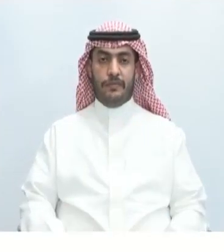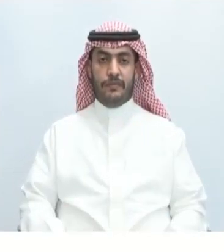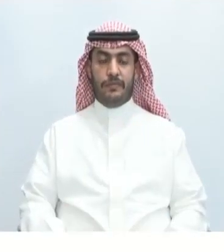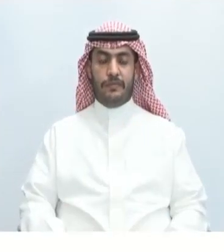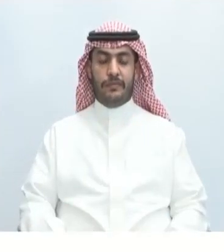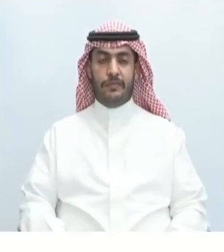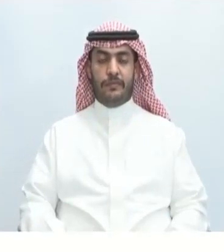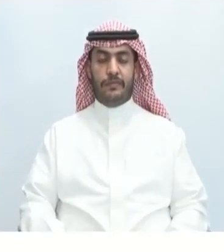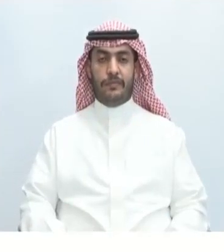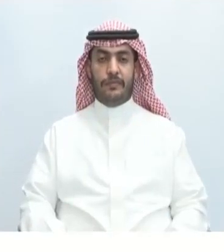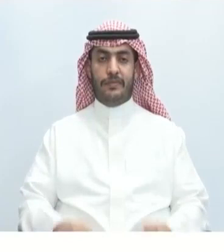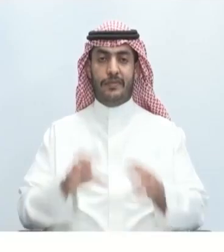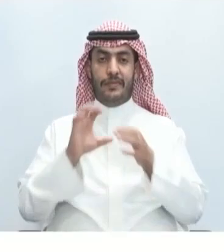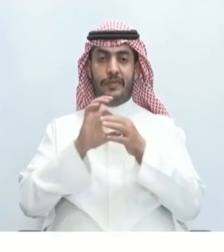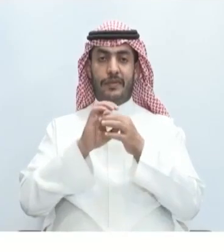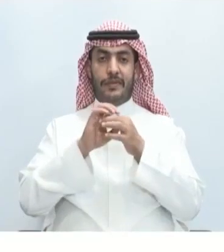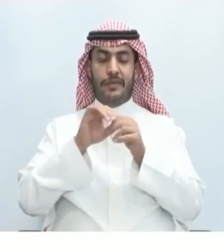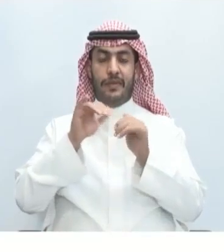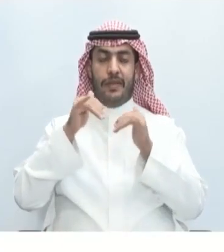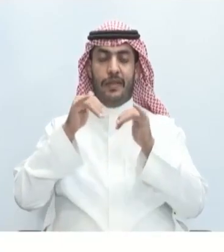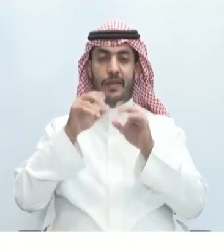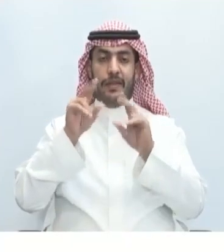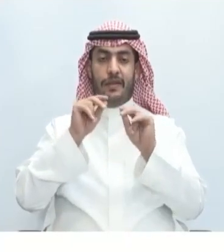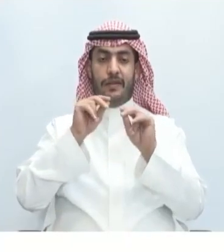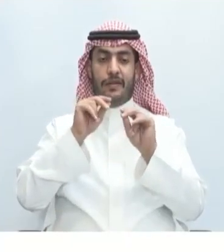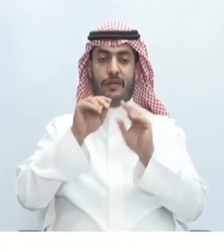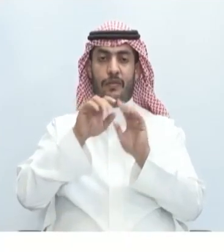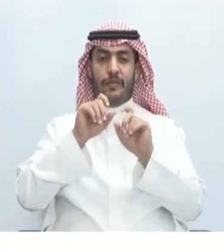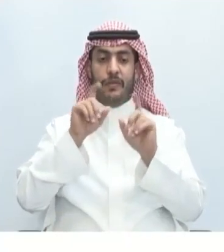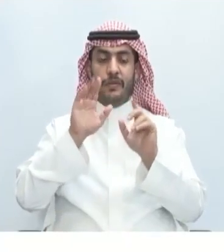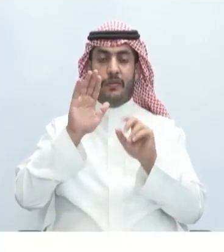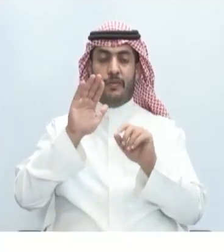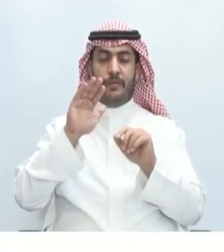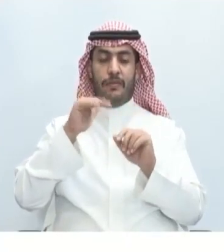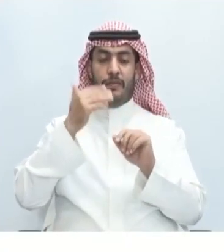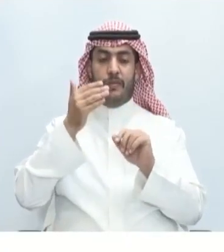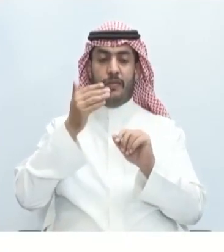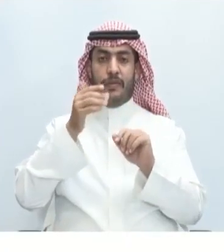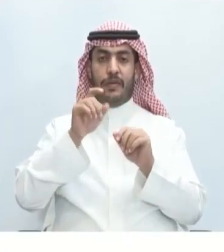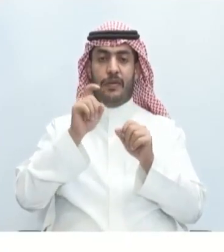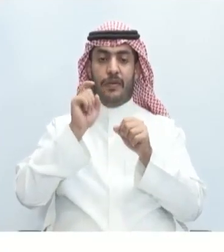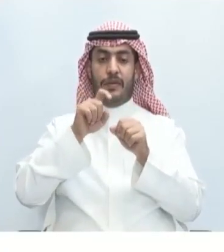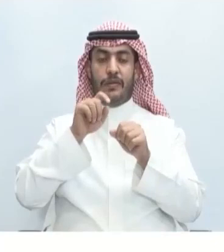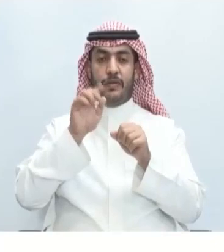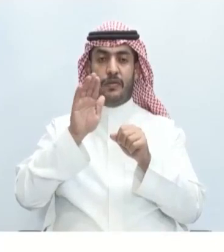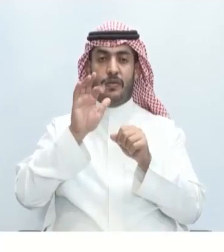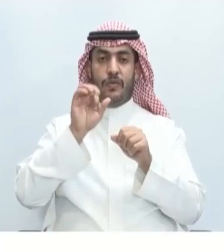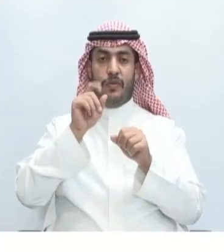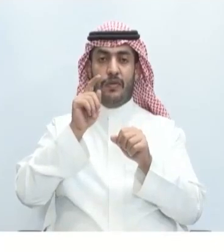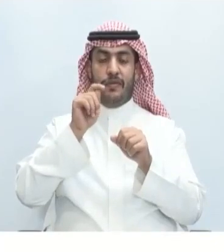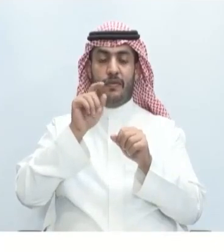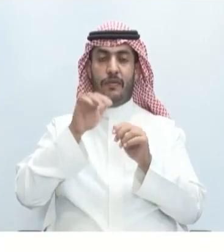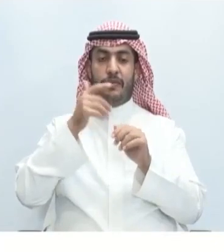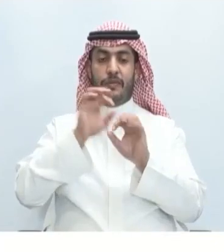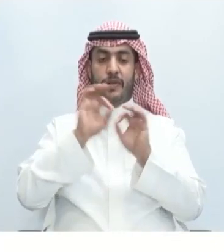على هذا الاعداد كما هو لدينا موضح بعد ذلك نقوم بنقر على سولف ومن ثم